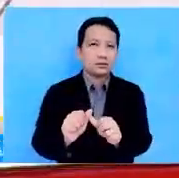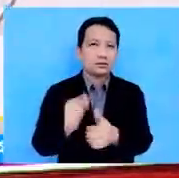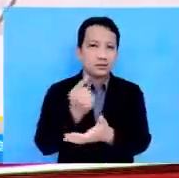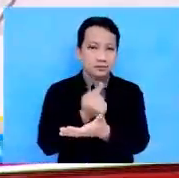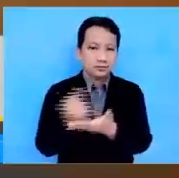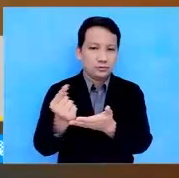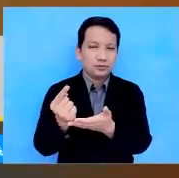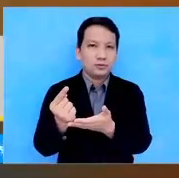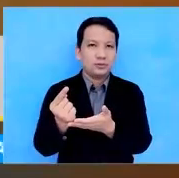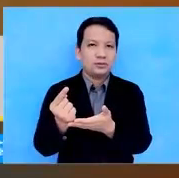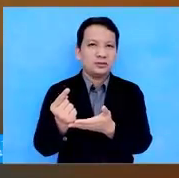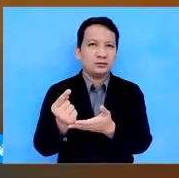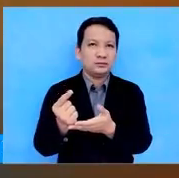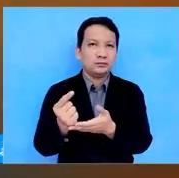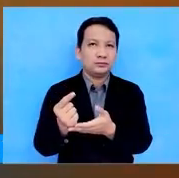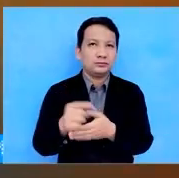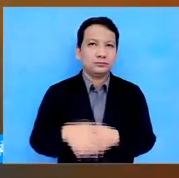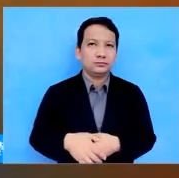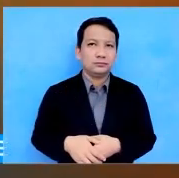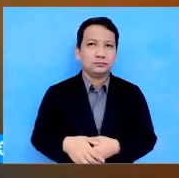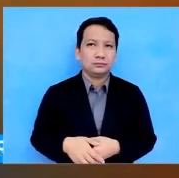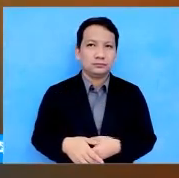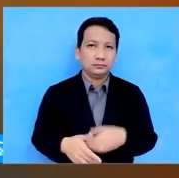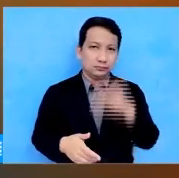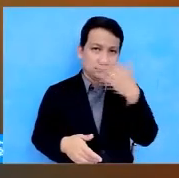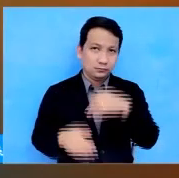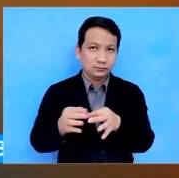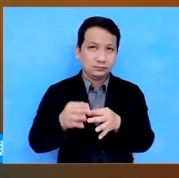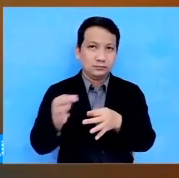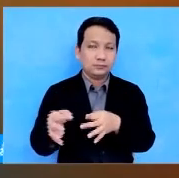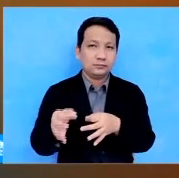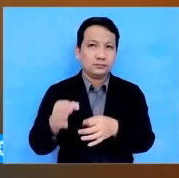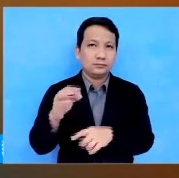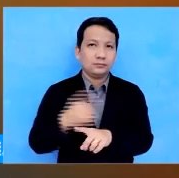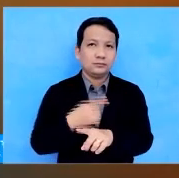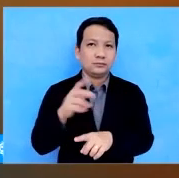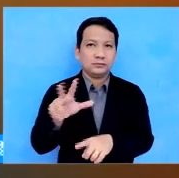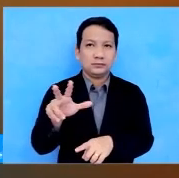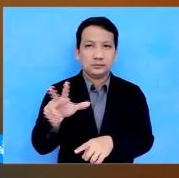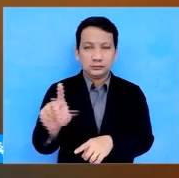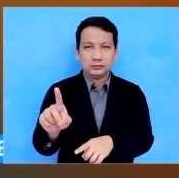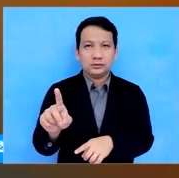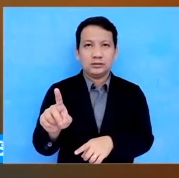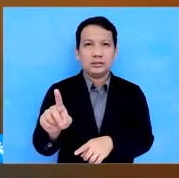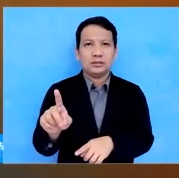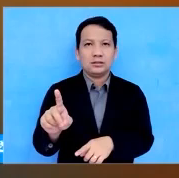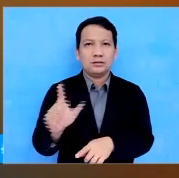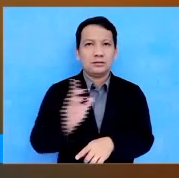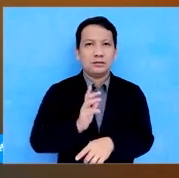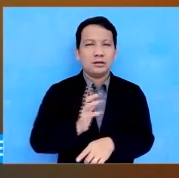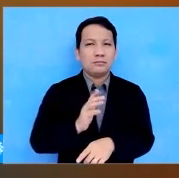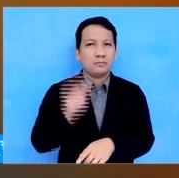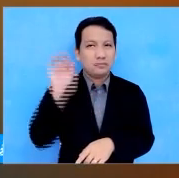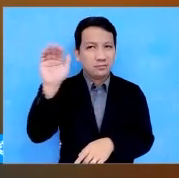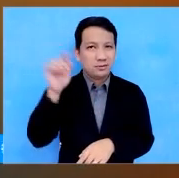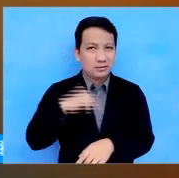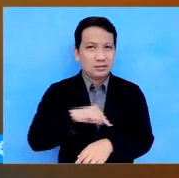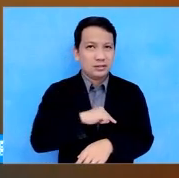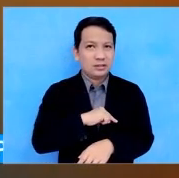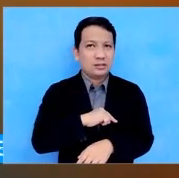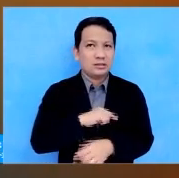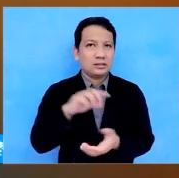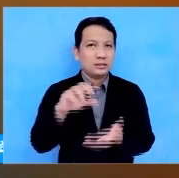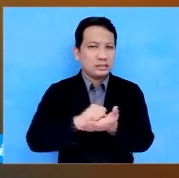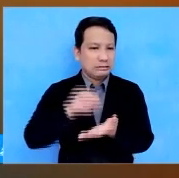tigil pasada. Maganda po yun na in-extend nila hanggang December 31. Pero ang panawagan namin,